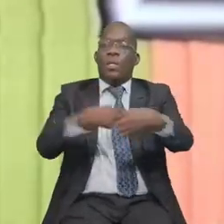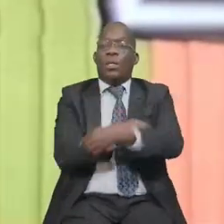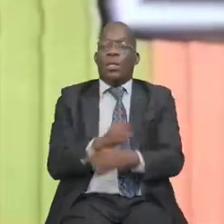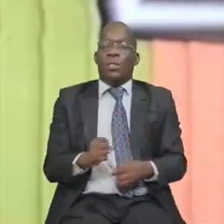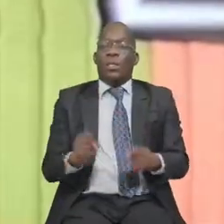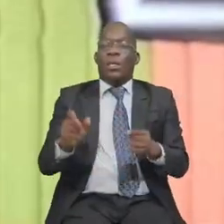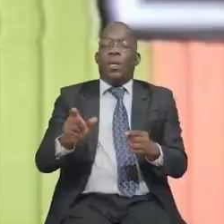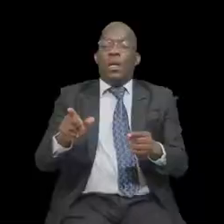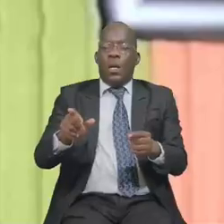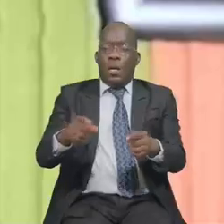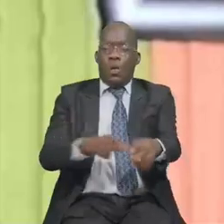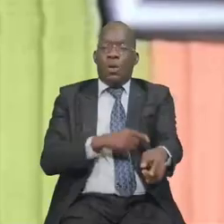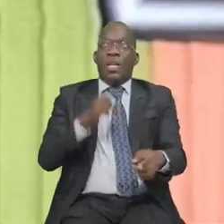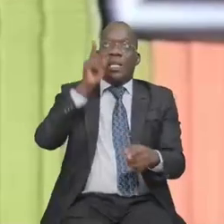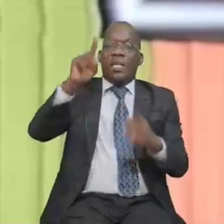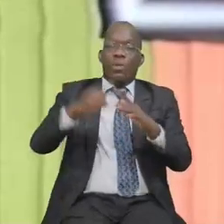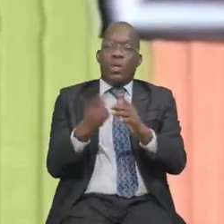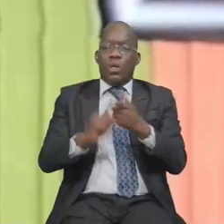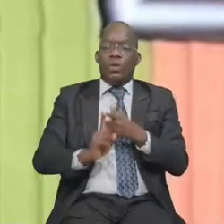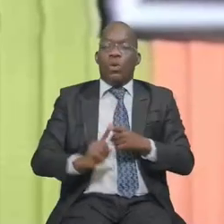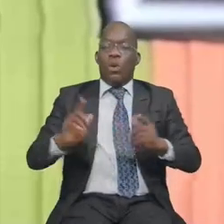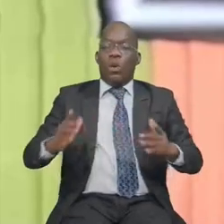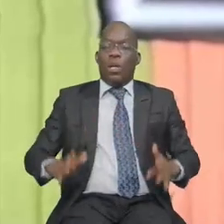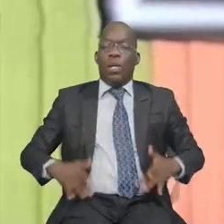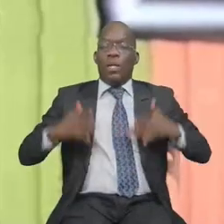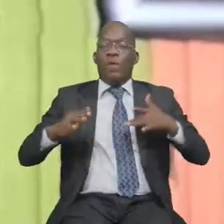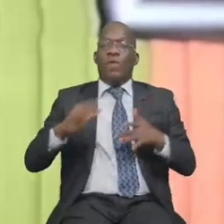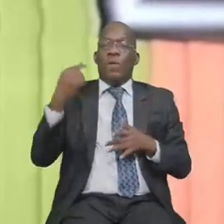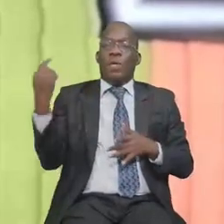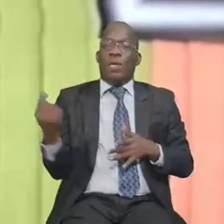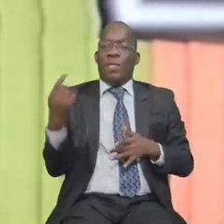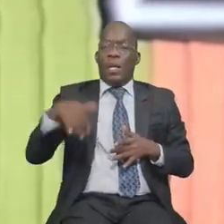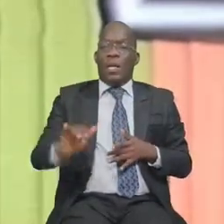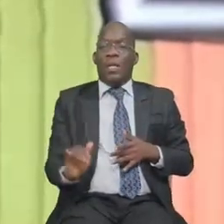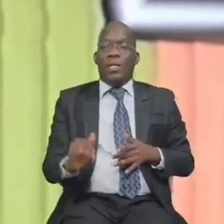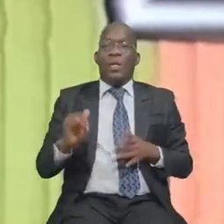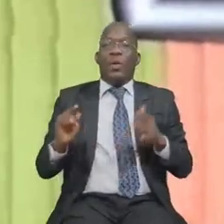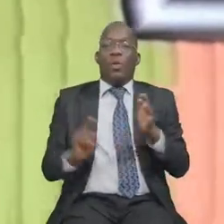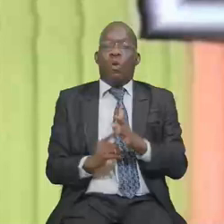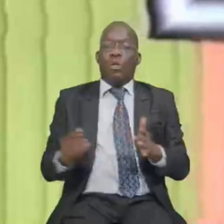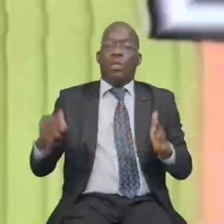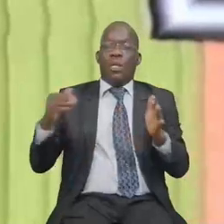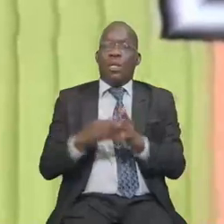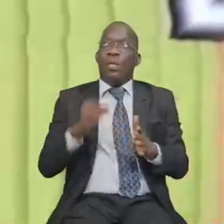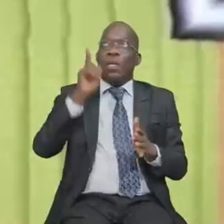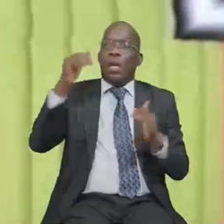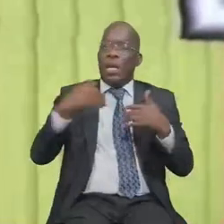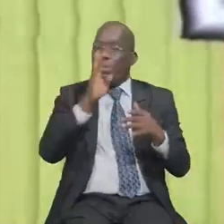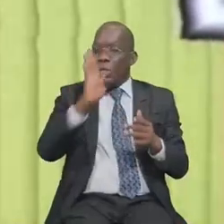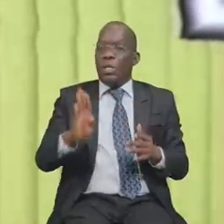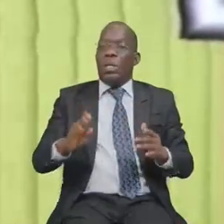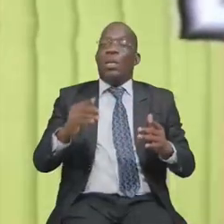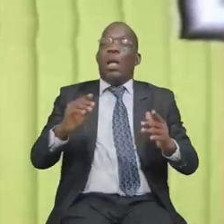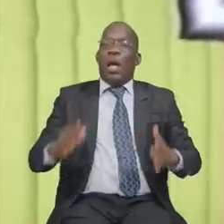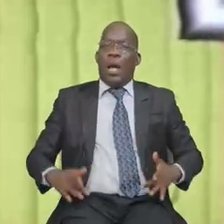vivra éternellement, une fois encore. Parce qu'il était vivant depuis toute l'éternité. et la